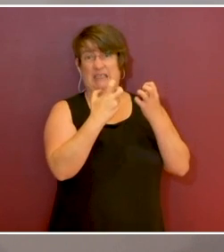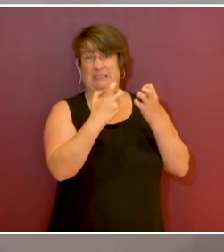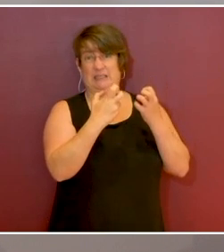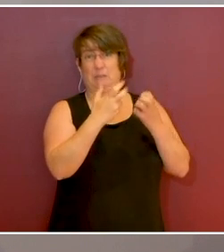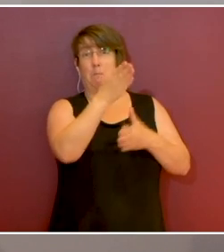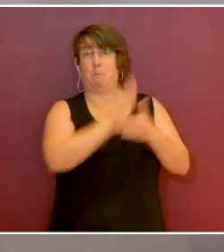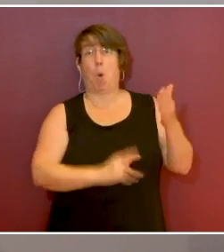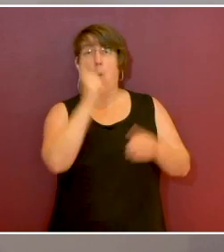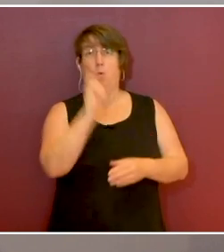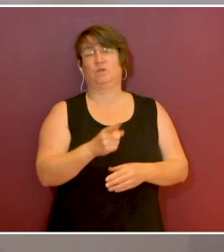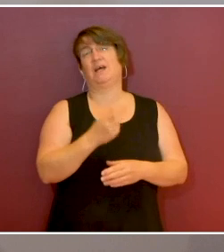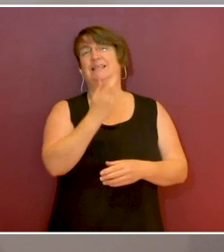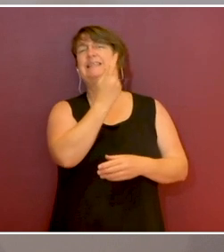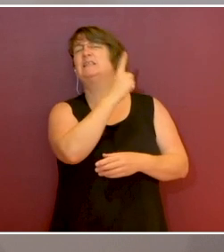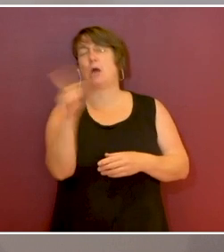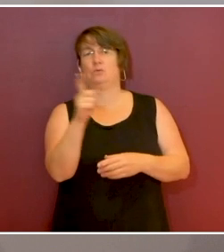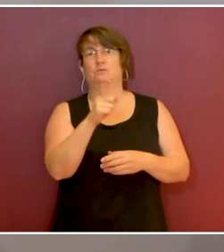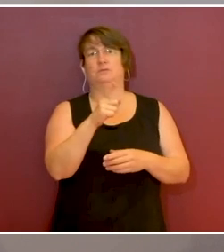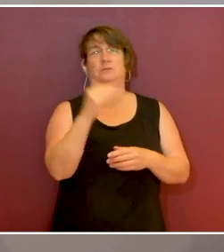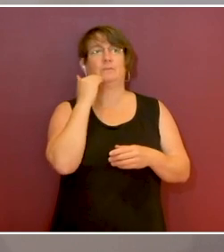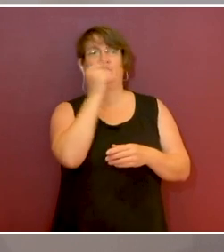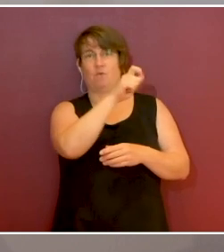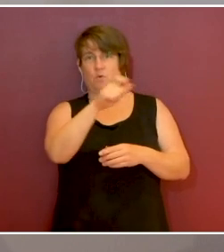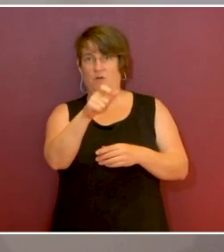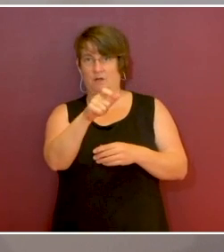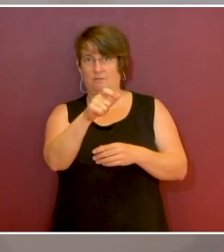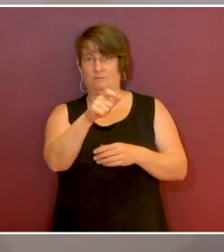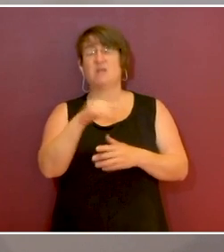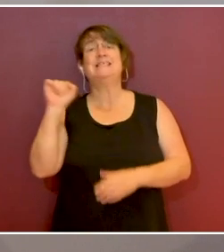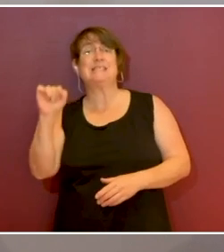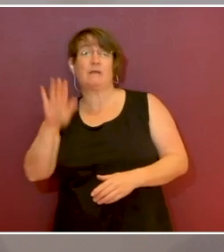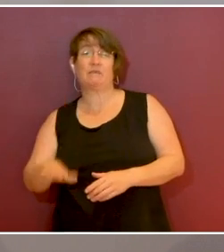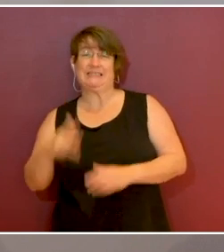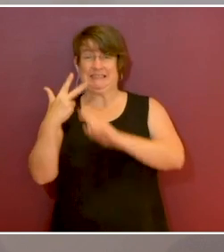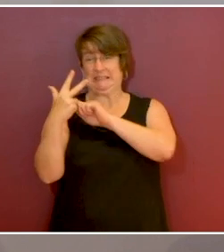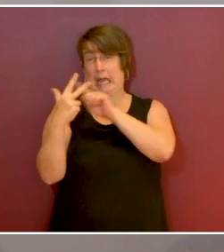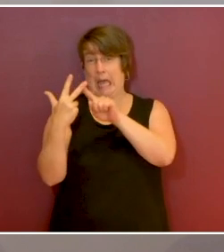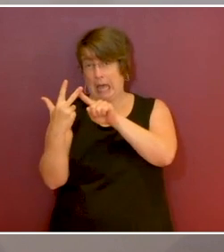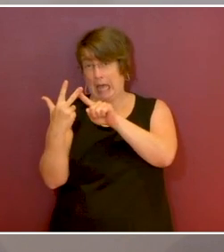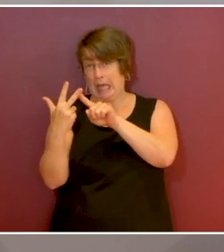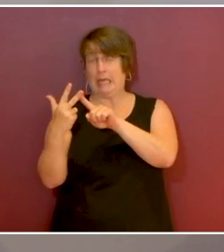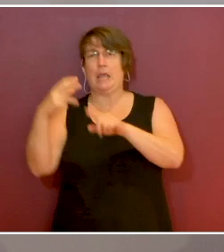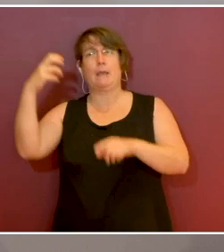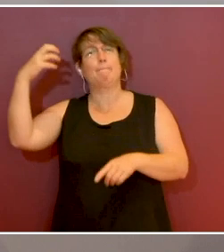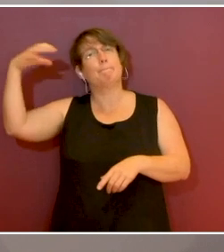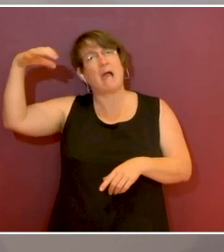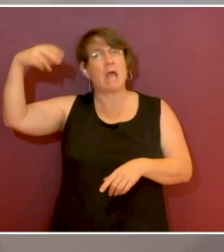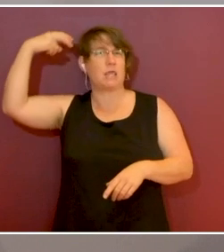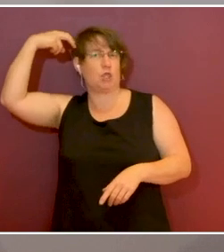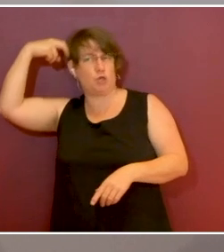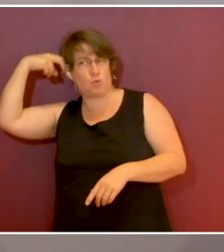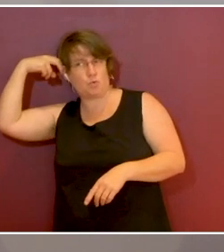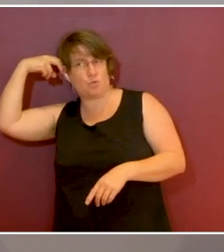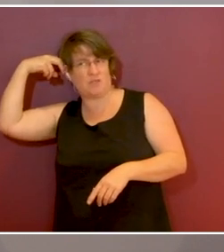hohe Inzidenzen. Und bei der Safe Kids 3, die im Mai und Juni durchgeführt wurde, waren die Inzidenzen lokal